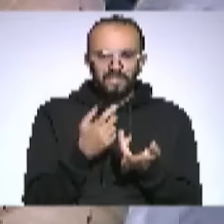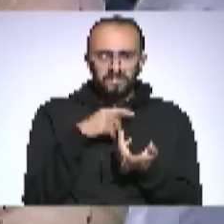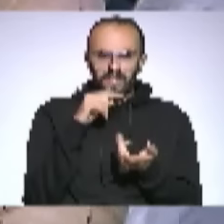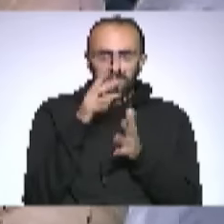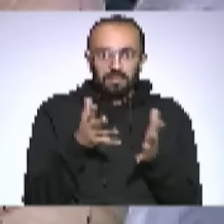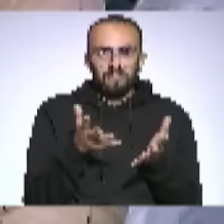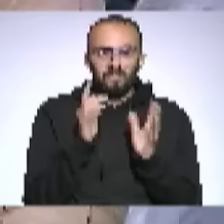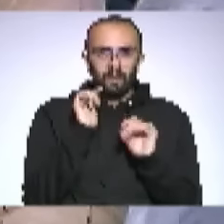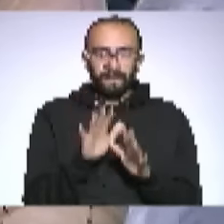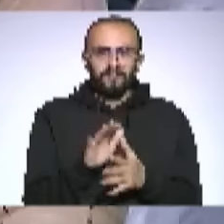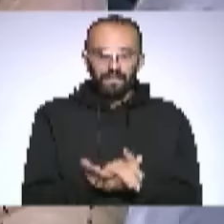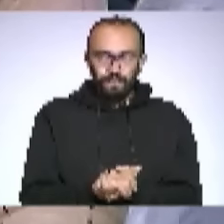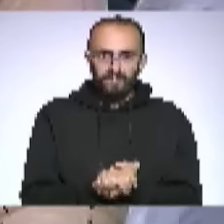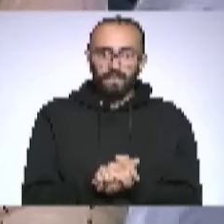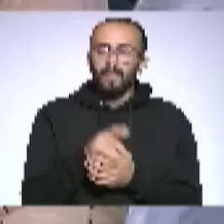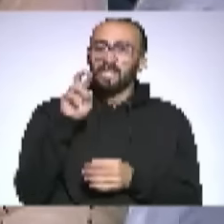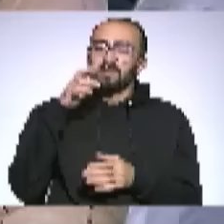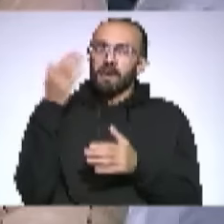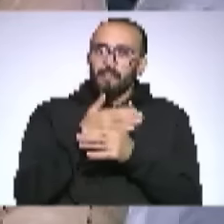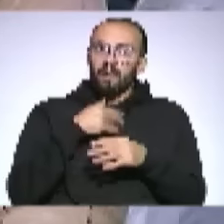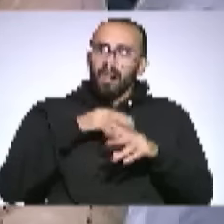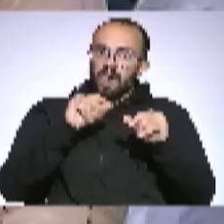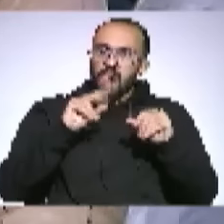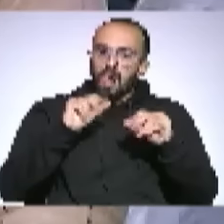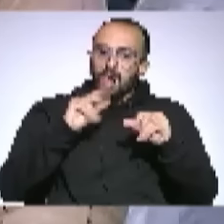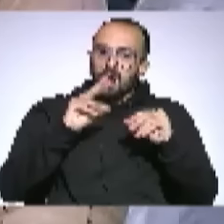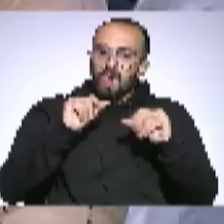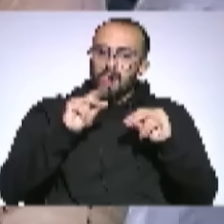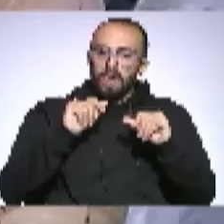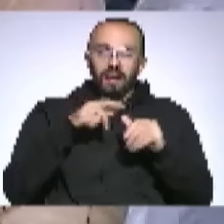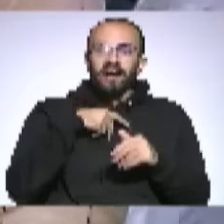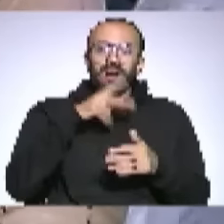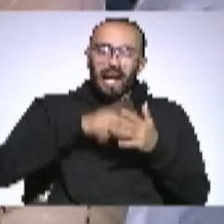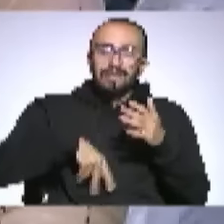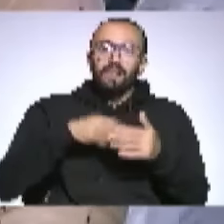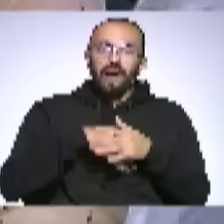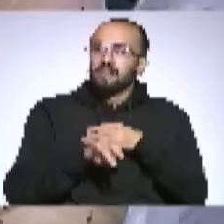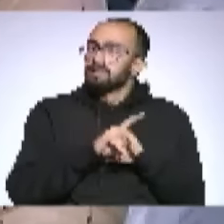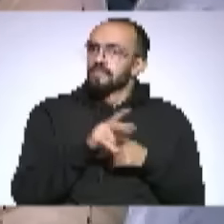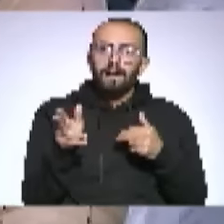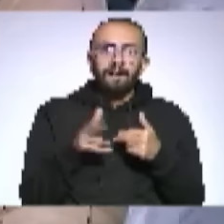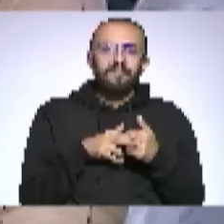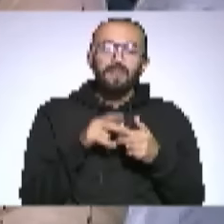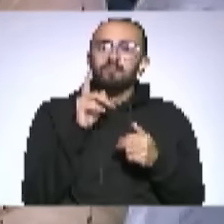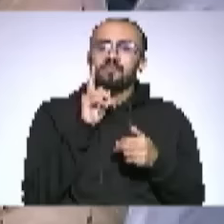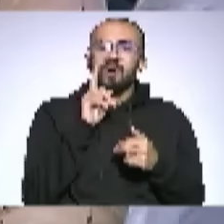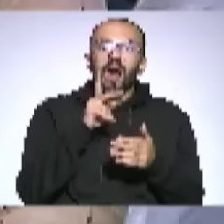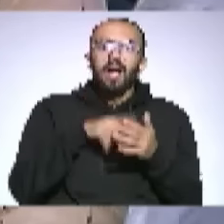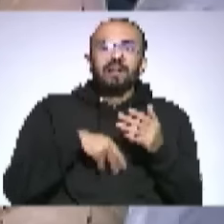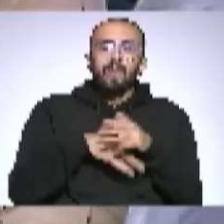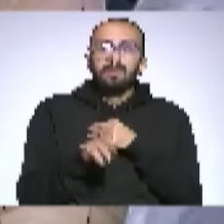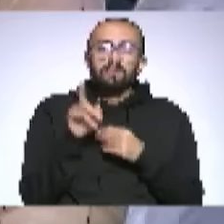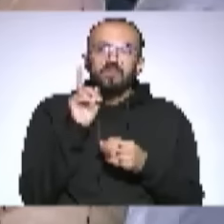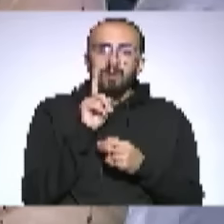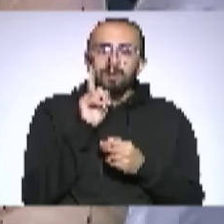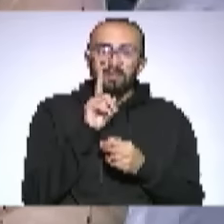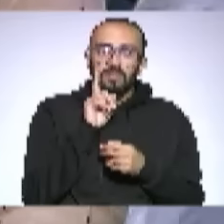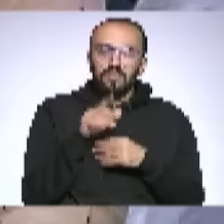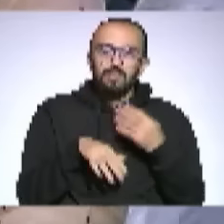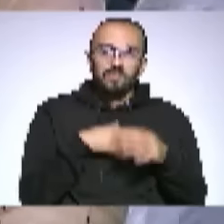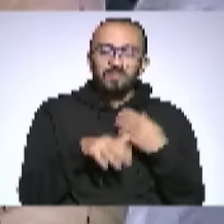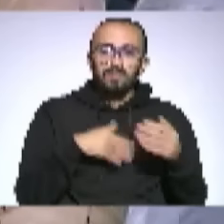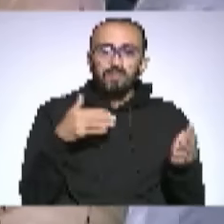وفي اخر مره حاولوا التفاهم معاه لعمل عقد زواج لكنه رفض رفض نهائي امام كل الاباء وفي اثناء